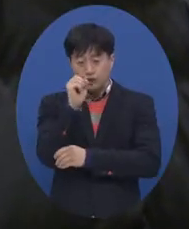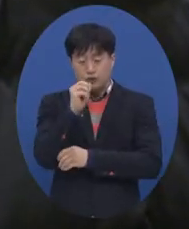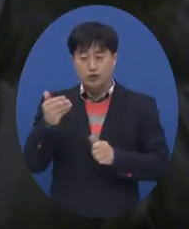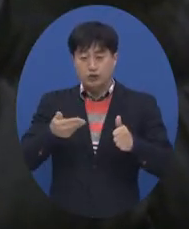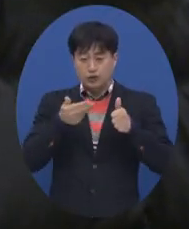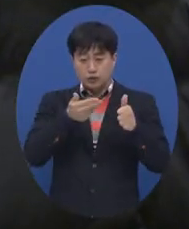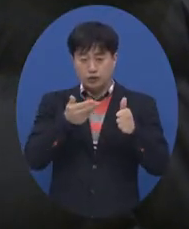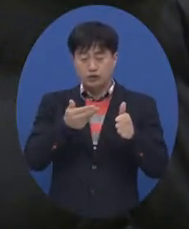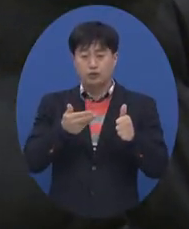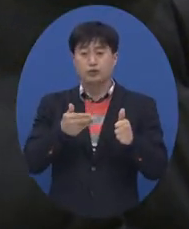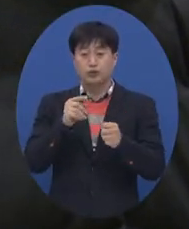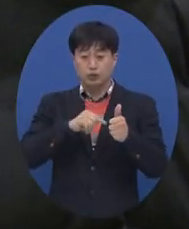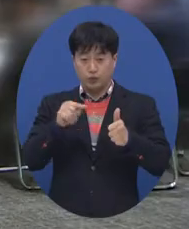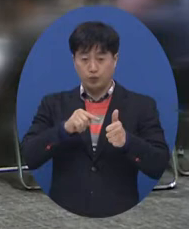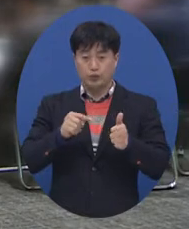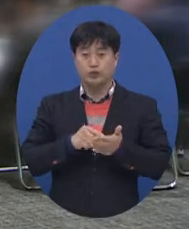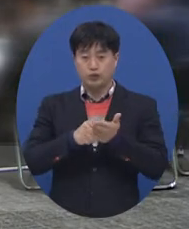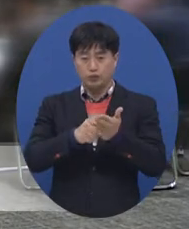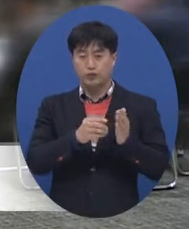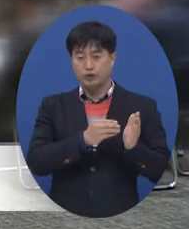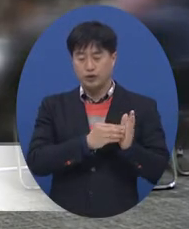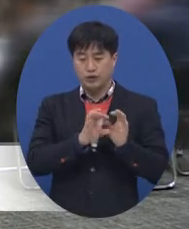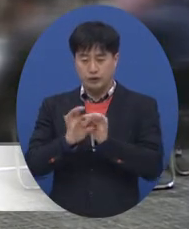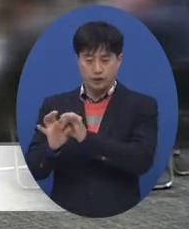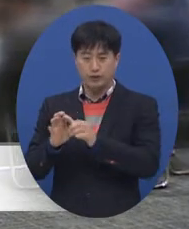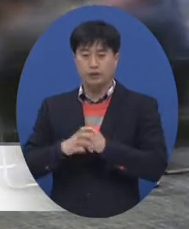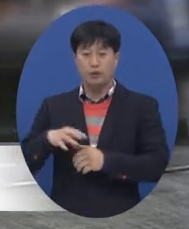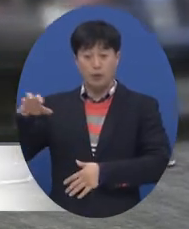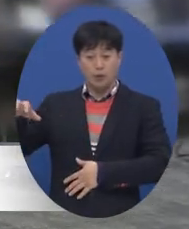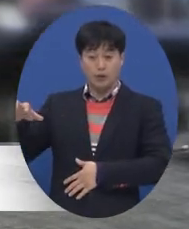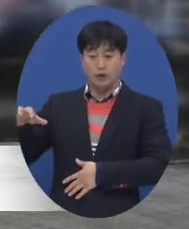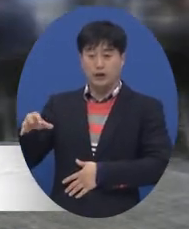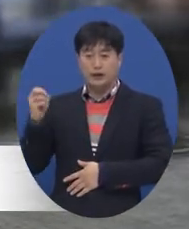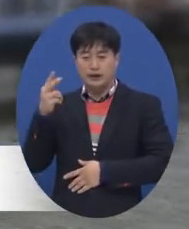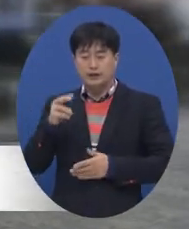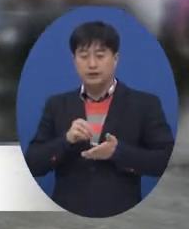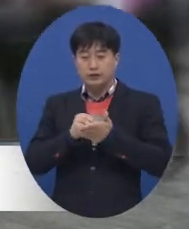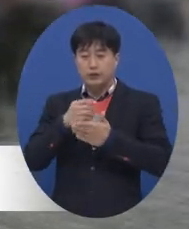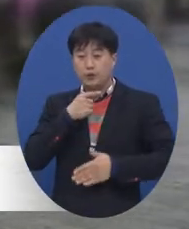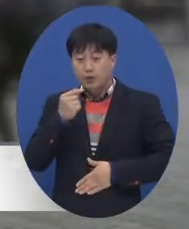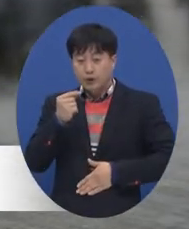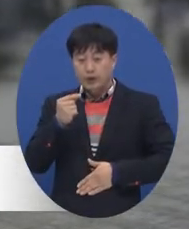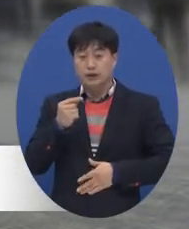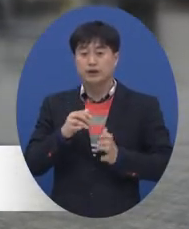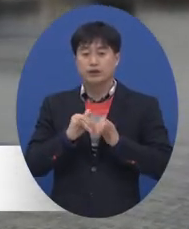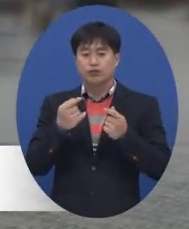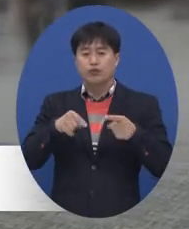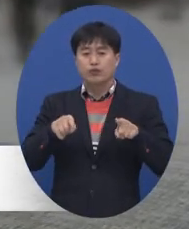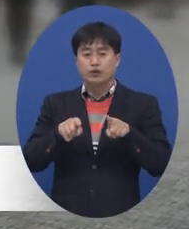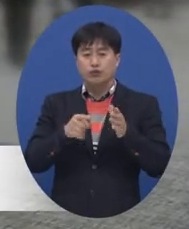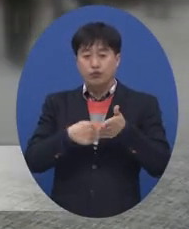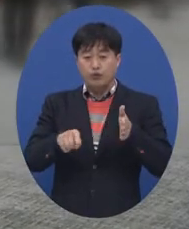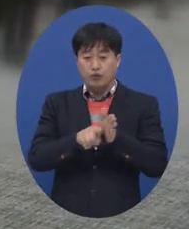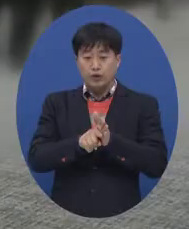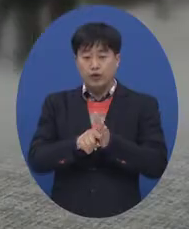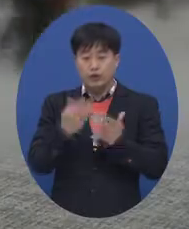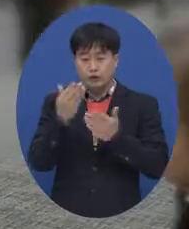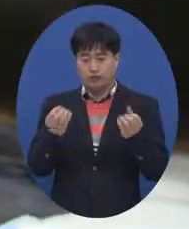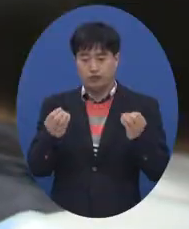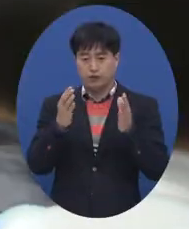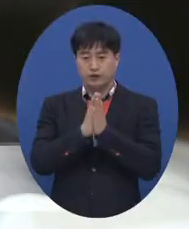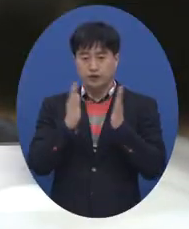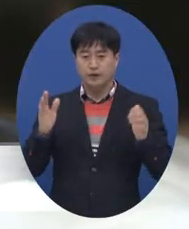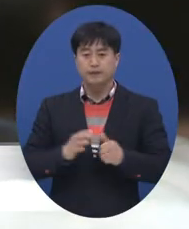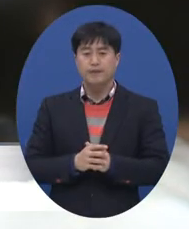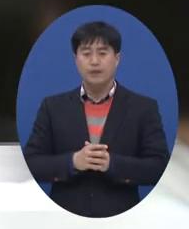교육 신청도 이뤄졌습니다. 한쪽에선 재취업을 꿈꾸는 중장년층을 위한 취업 박람회가 열렸습니다.